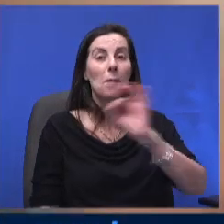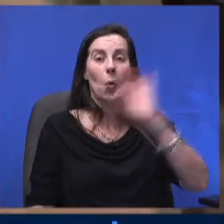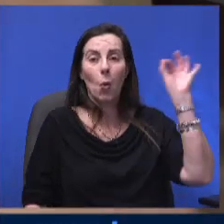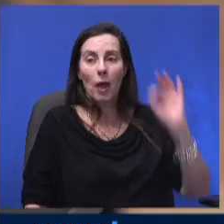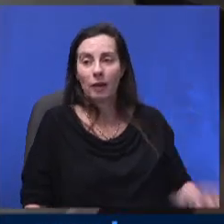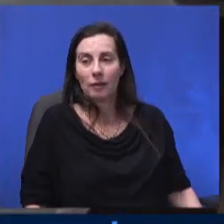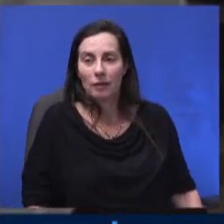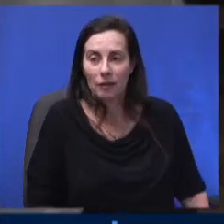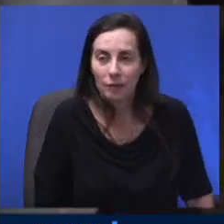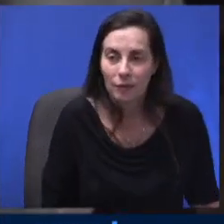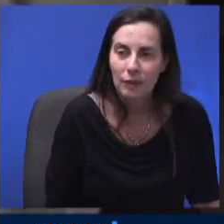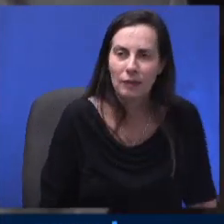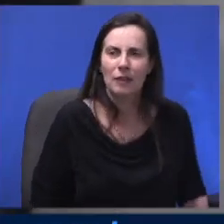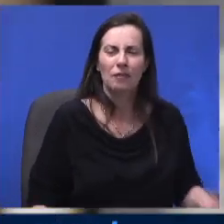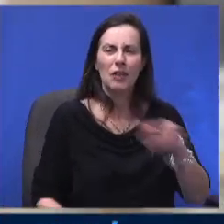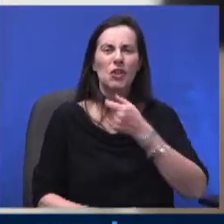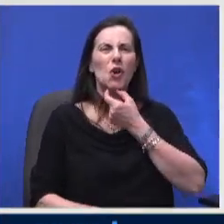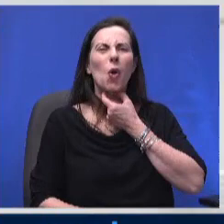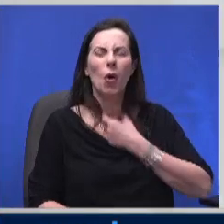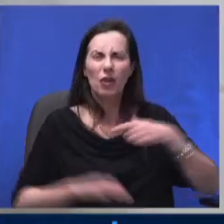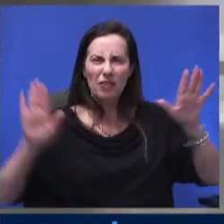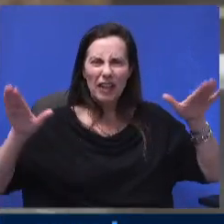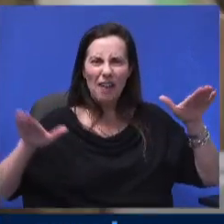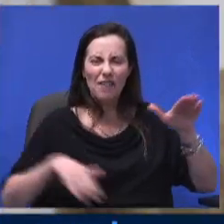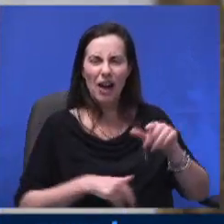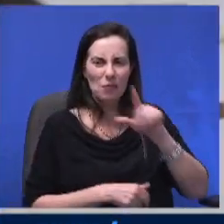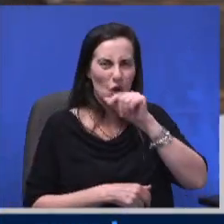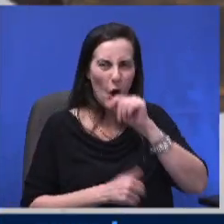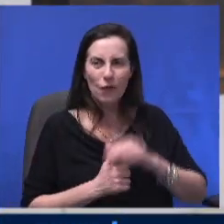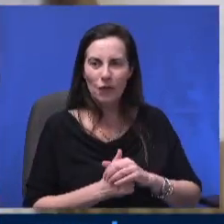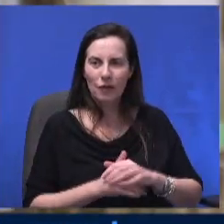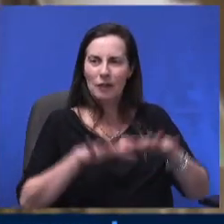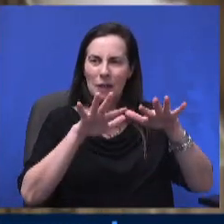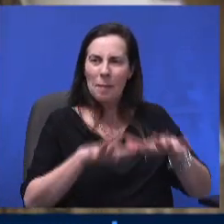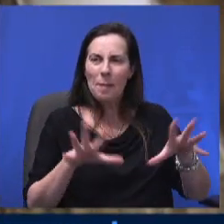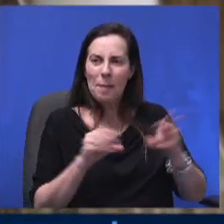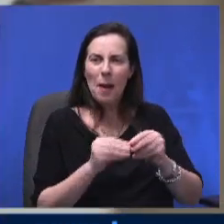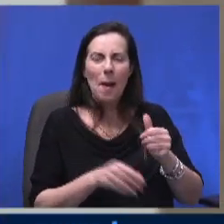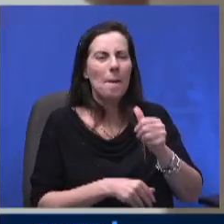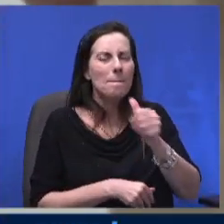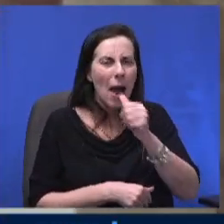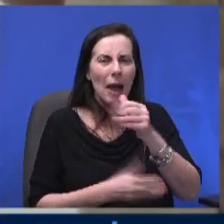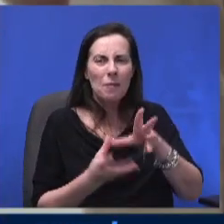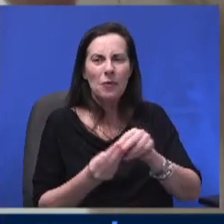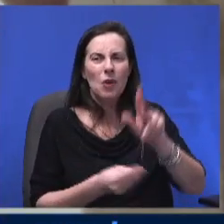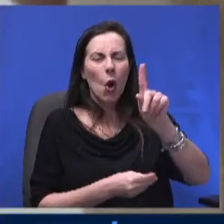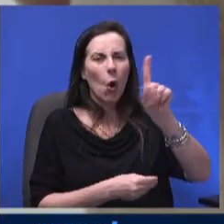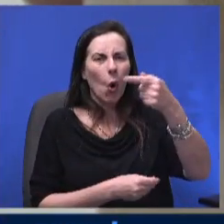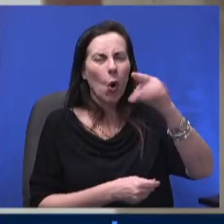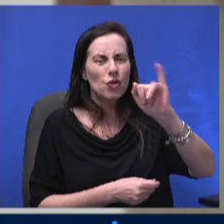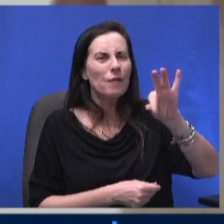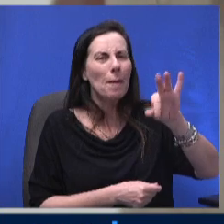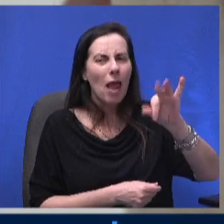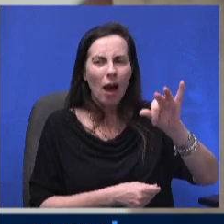יש לנו בעצם גרונות וכנפיים של עוף שהשרנו אותם ביחד עם מים, עם הקוג'י, עם המלח. אפשר להריח גם